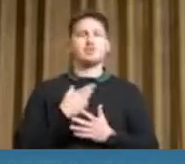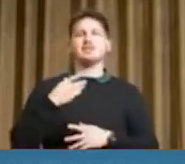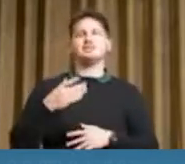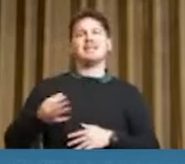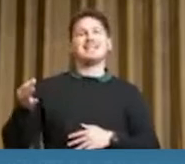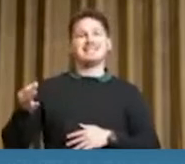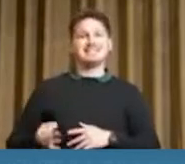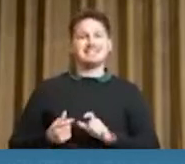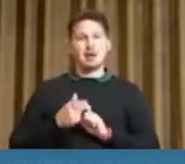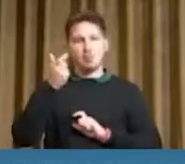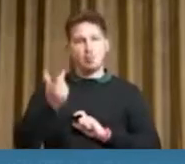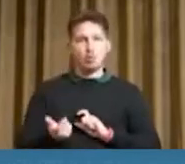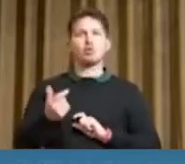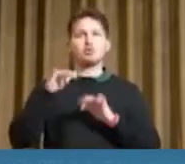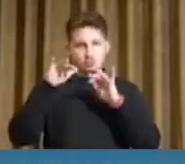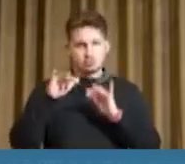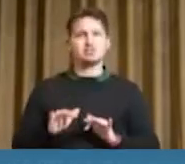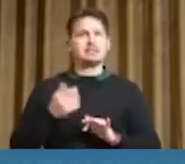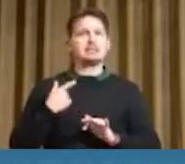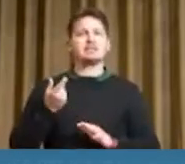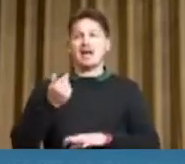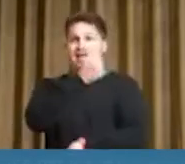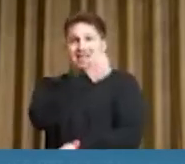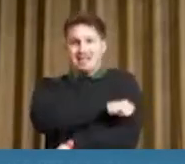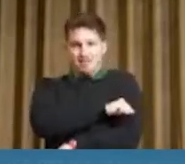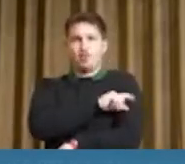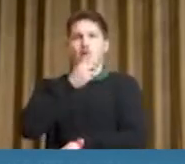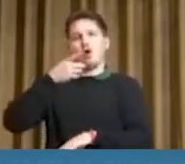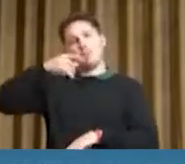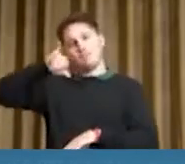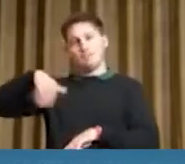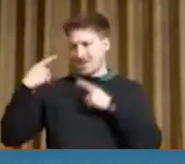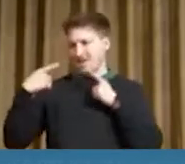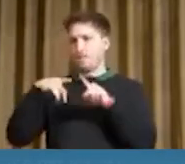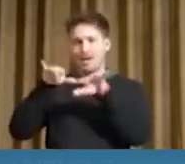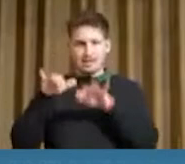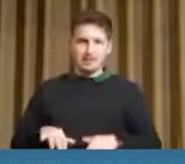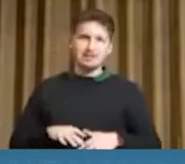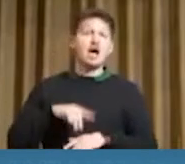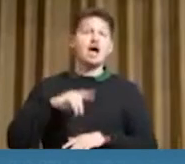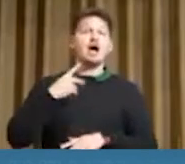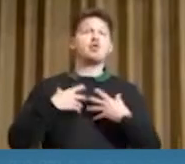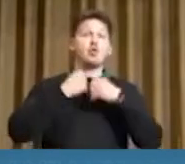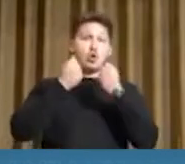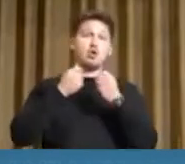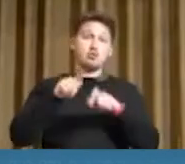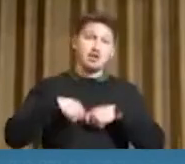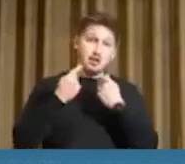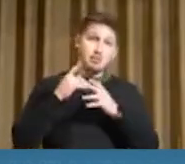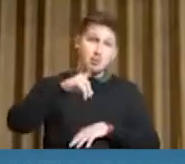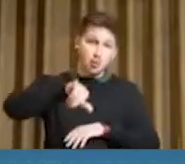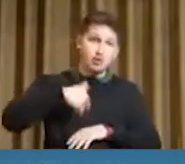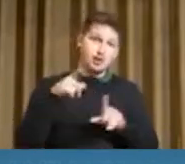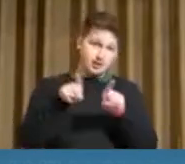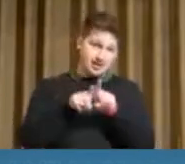jetzt ein Subprojekt zur Impfung. Auch in Köln gibt es so ein Projekt, da ging es oder geht es um die Lunge. Und es wird